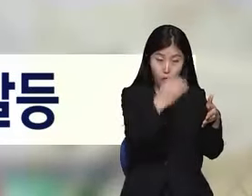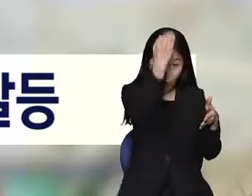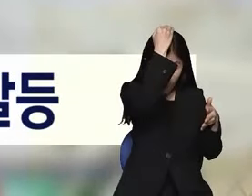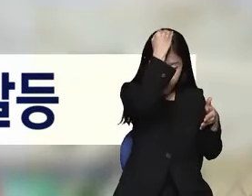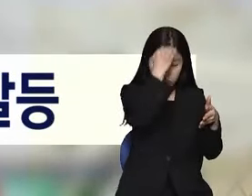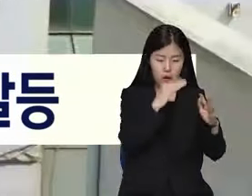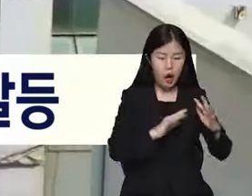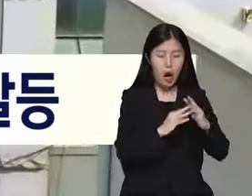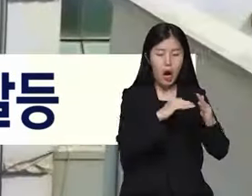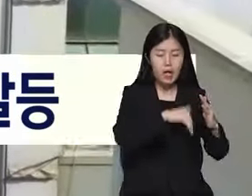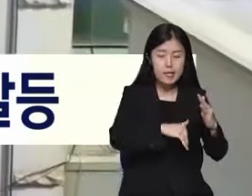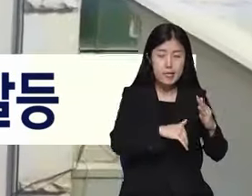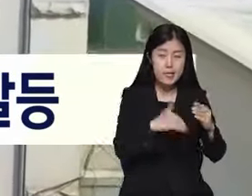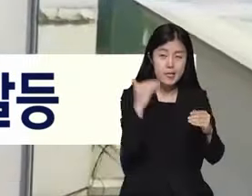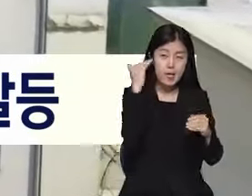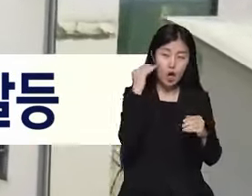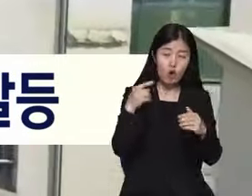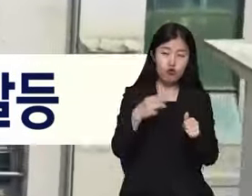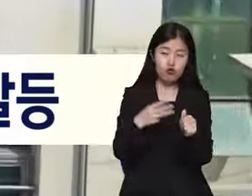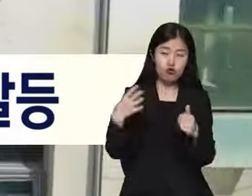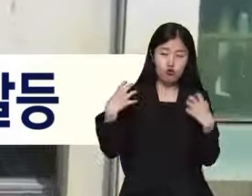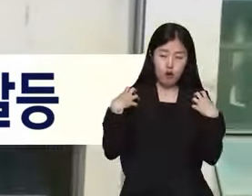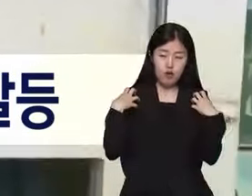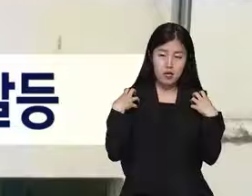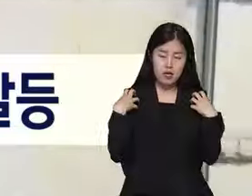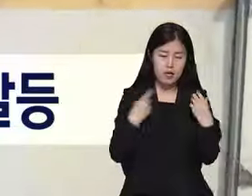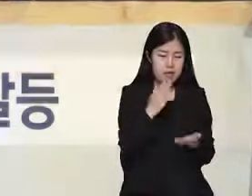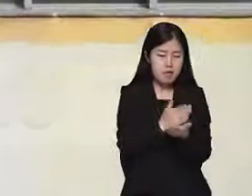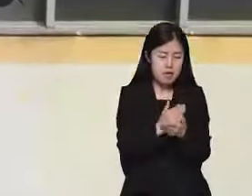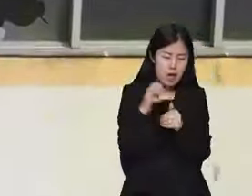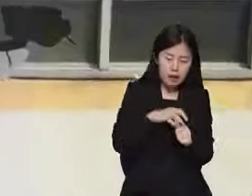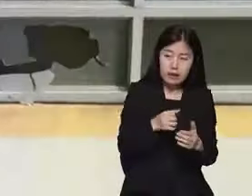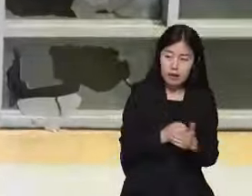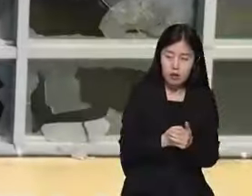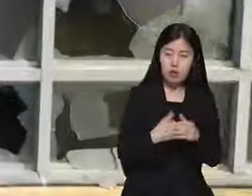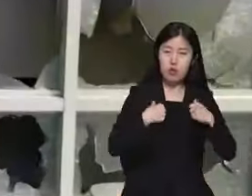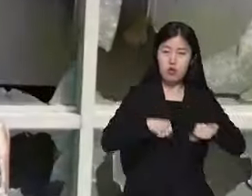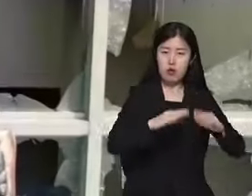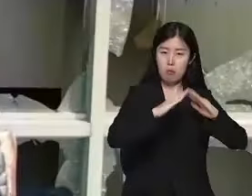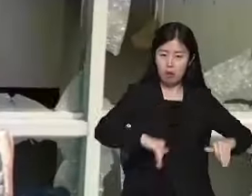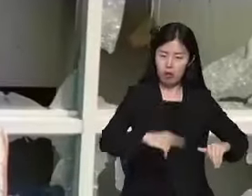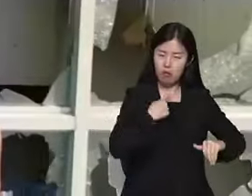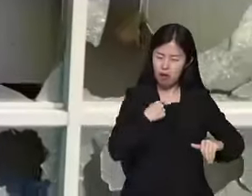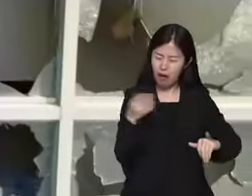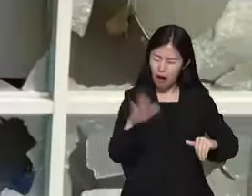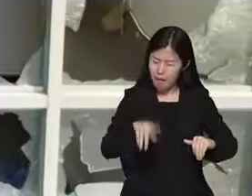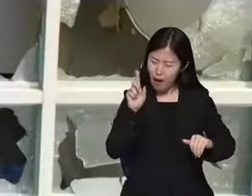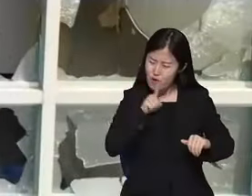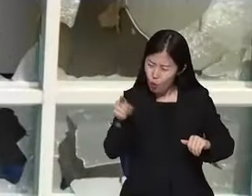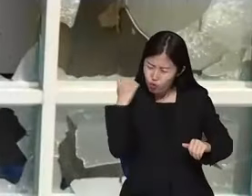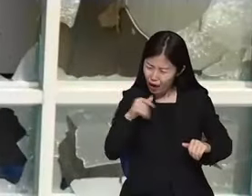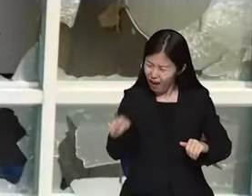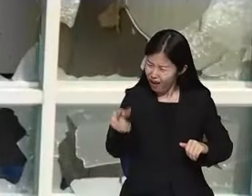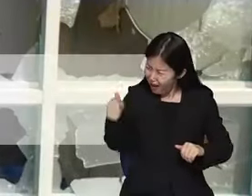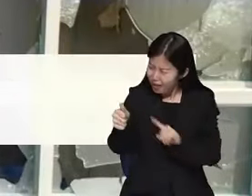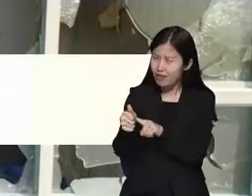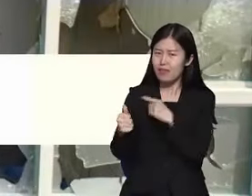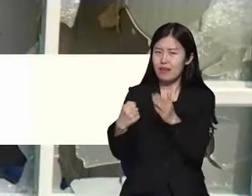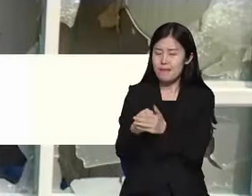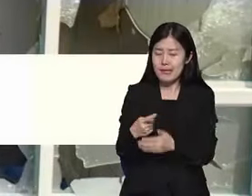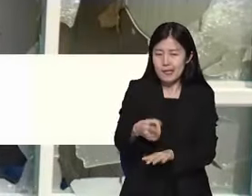받고 철거했는데 이를 B씨가 신고했다고 생각해 앙심을 품은 것으로 보입니다. 먼저 하는 게